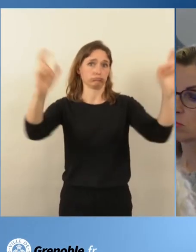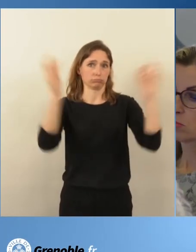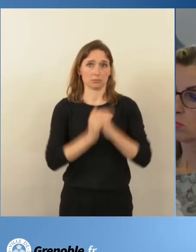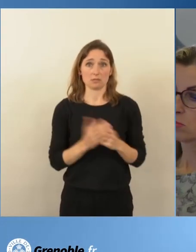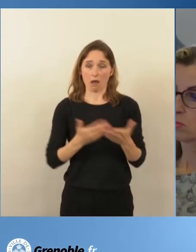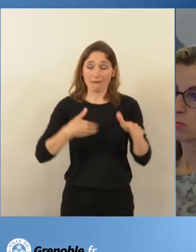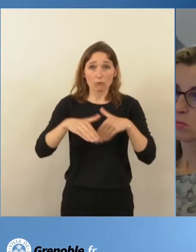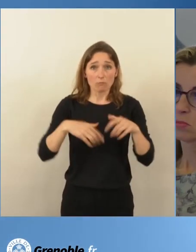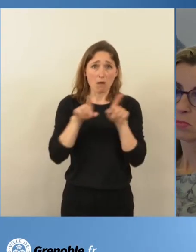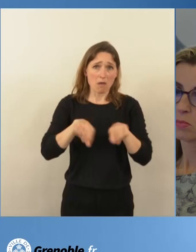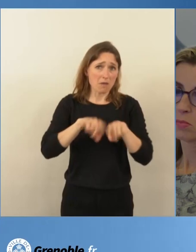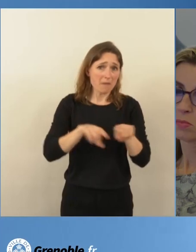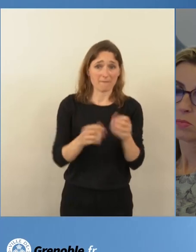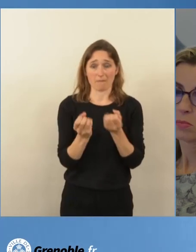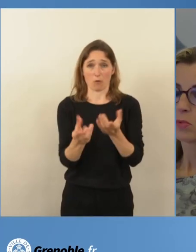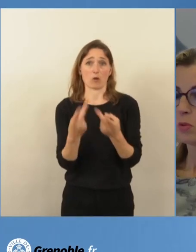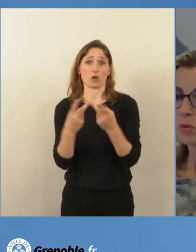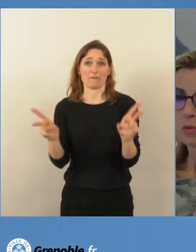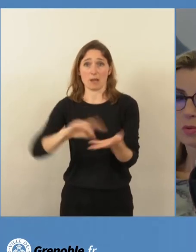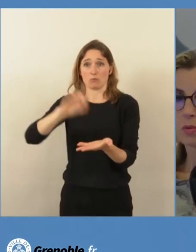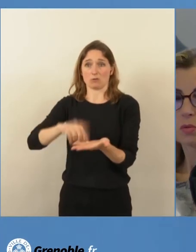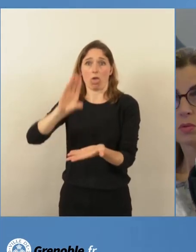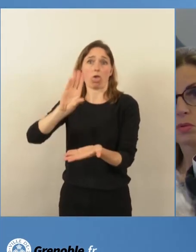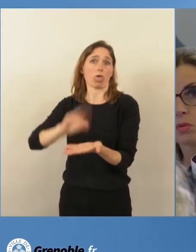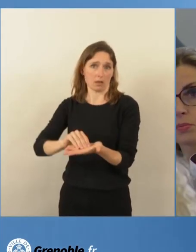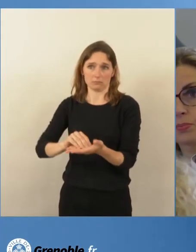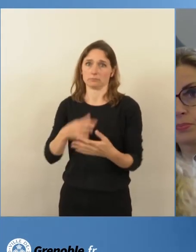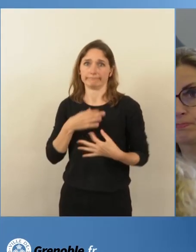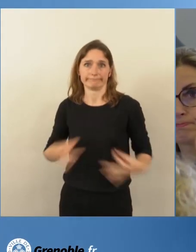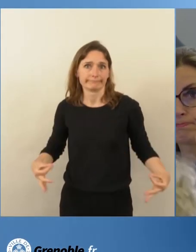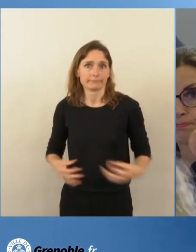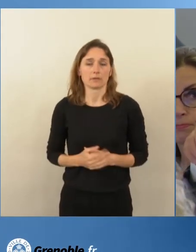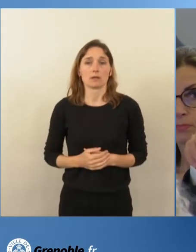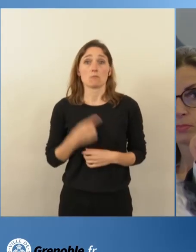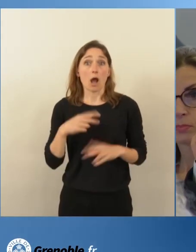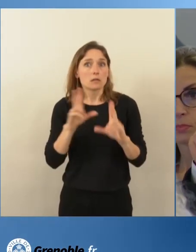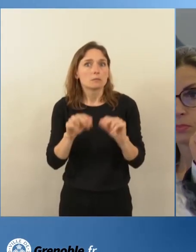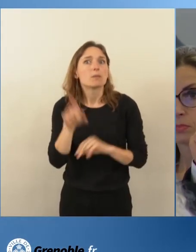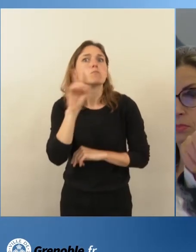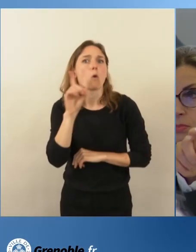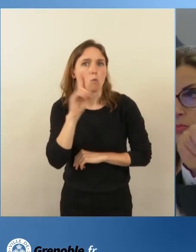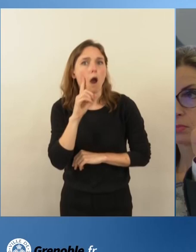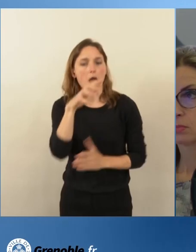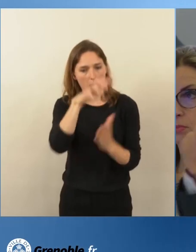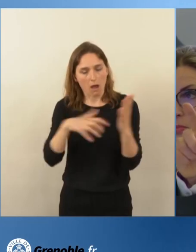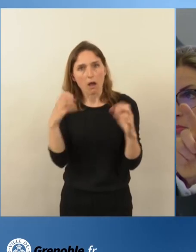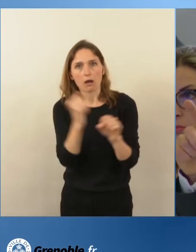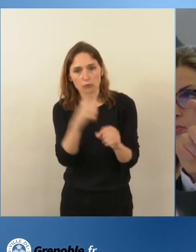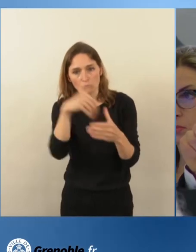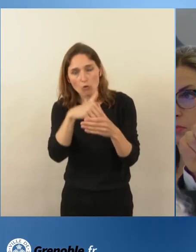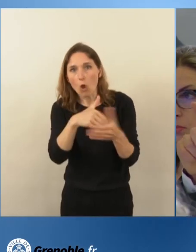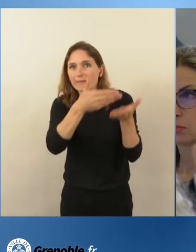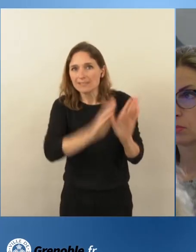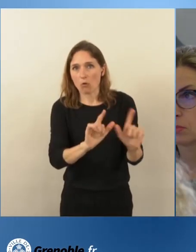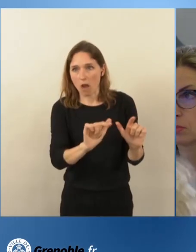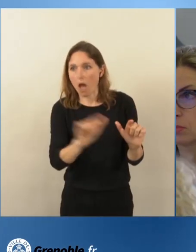à une nouvelle asphyxie financière je l'explique parce que ces décisions là qui figurent dans votre enduite n'ont pas à être voté